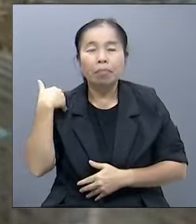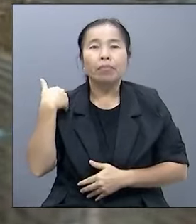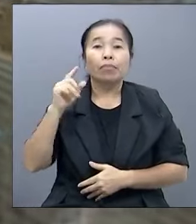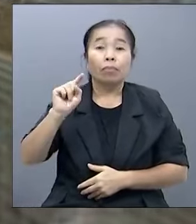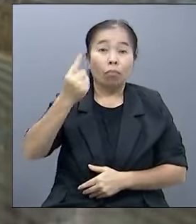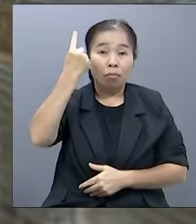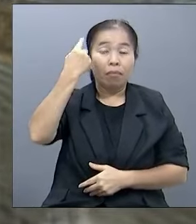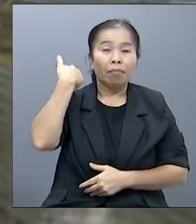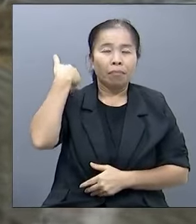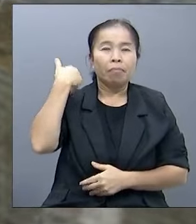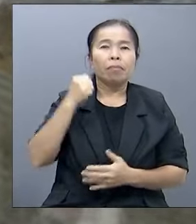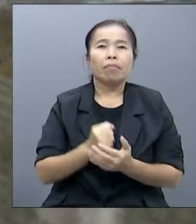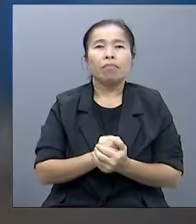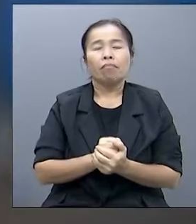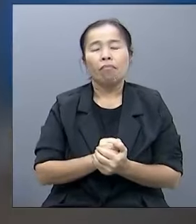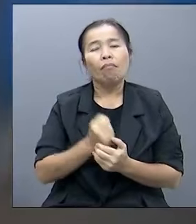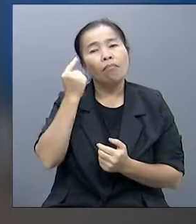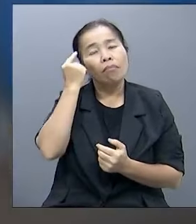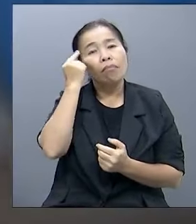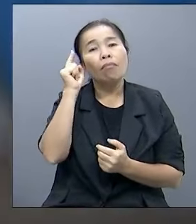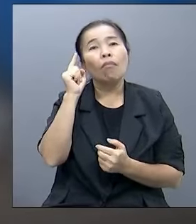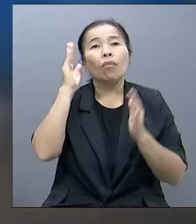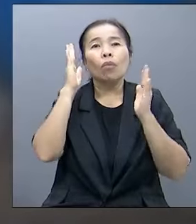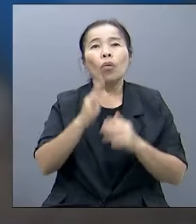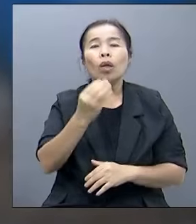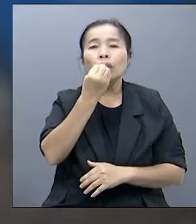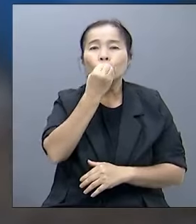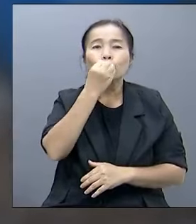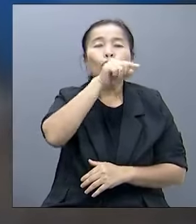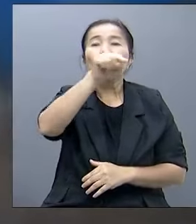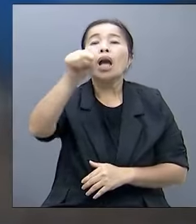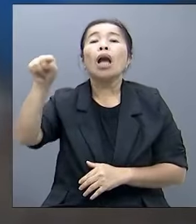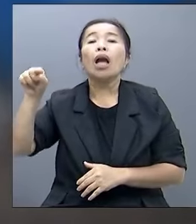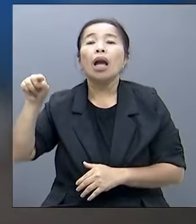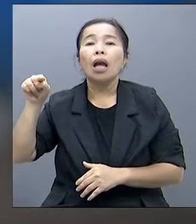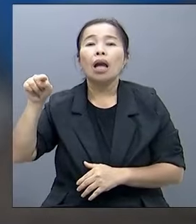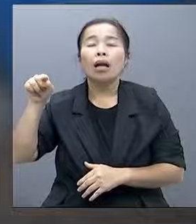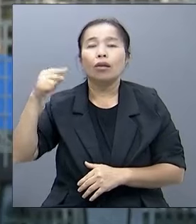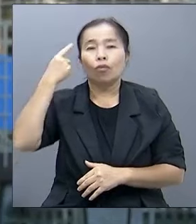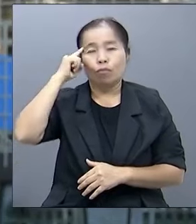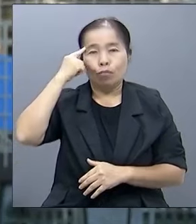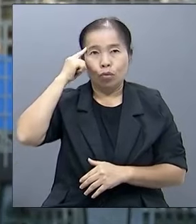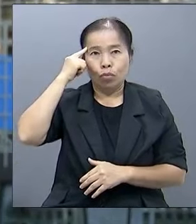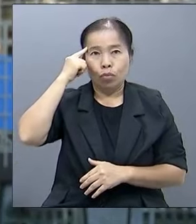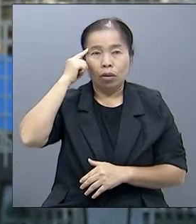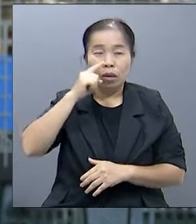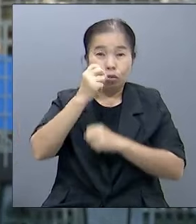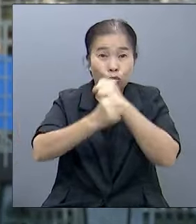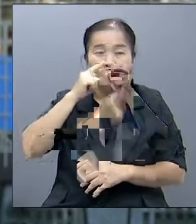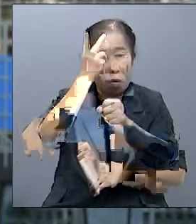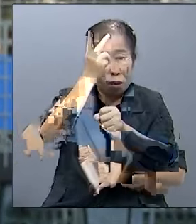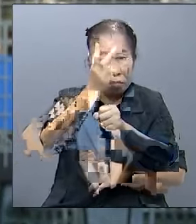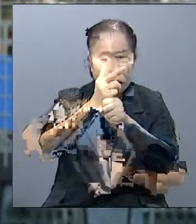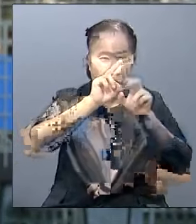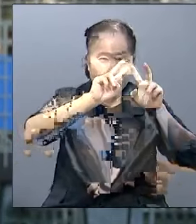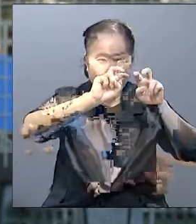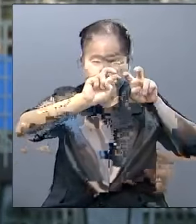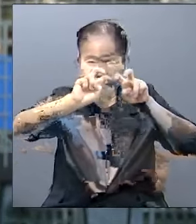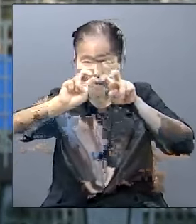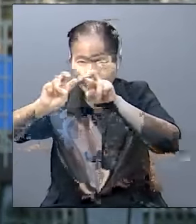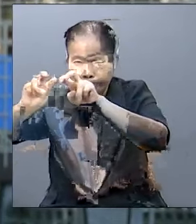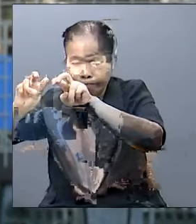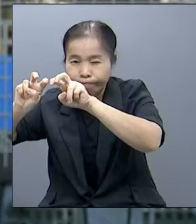ก็คือว่าคนกินจะมีจุดไหนบ้างอะไรบ้างอย่างที่บอกว่าผมได้สำรวจตลาดมาประมาณ2ปีนะฮะว่าเลี้ยงแล้วเราจะไปไว้ตร